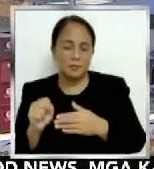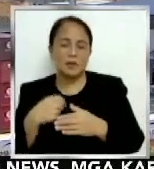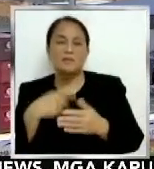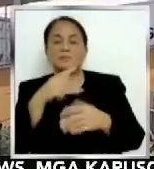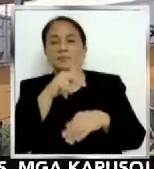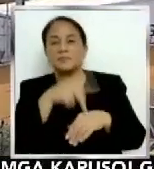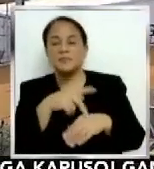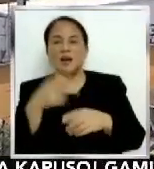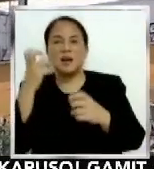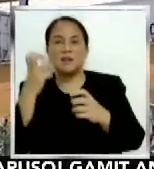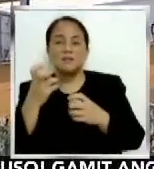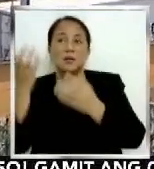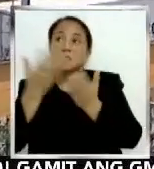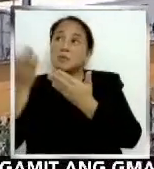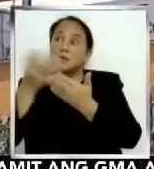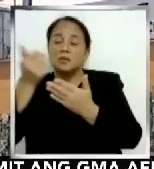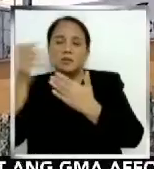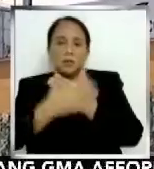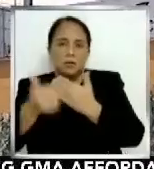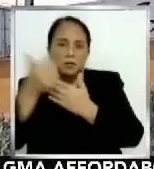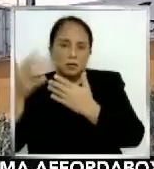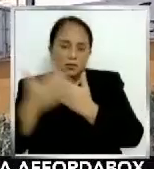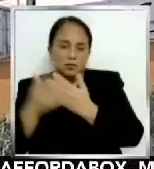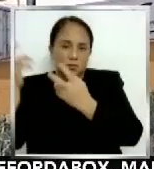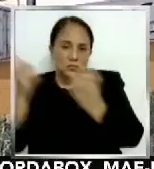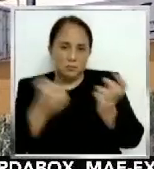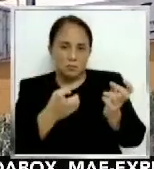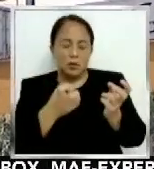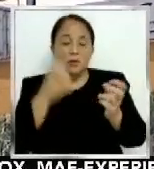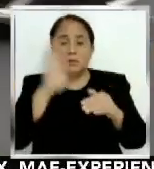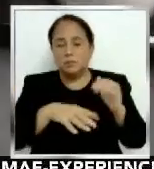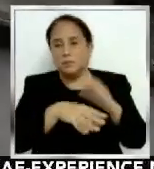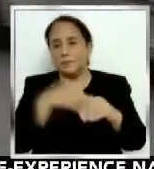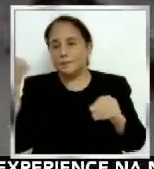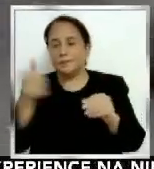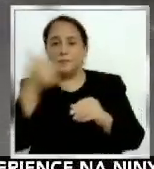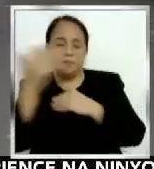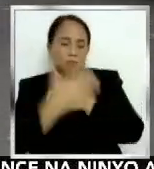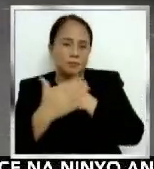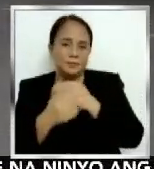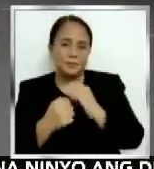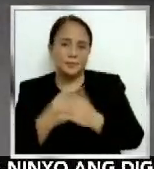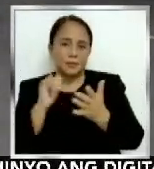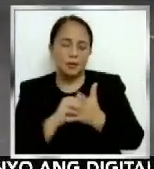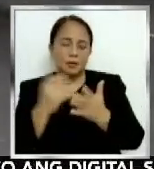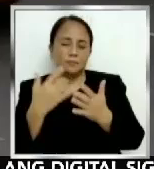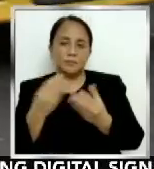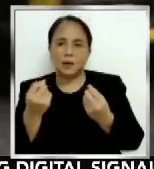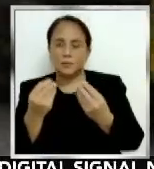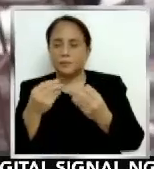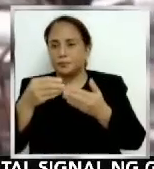na produkto sa ibang bansa kesa sa ine-export o ibinebenta natin sa ibang bansa. Kaya mas maraming dolyar ang kailangan natin